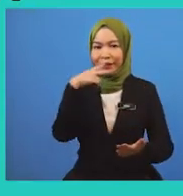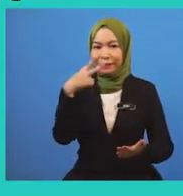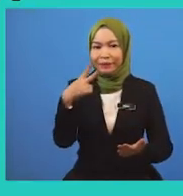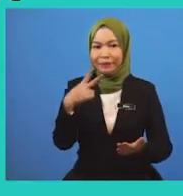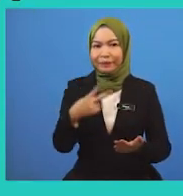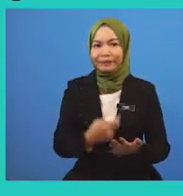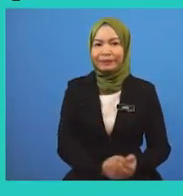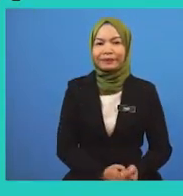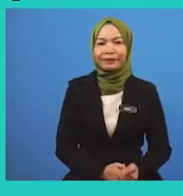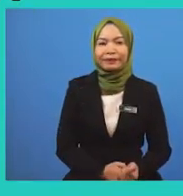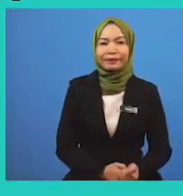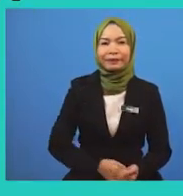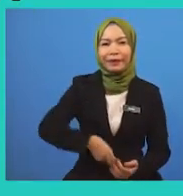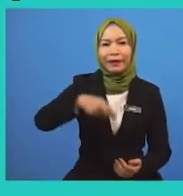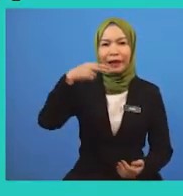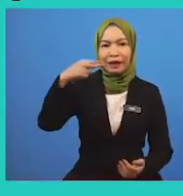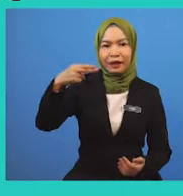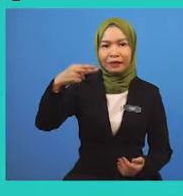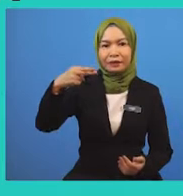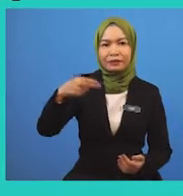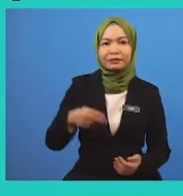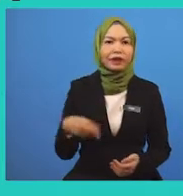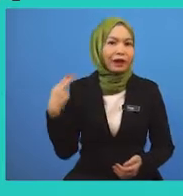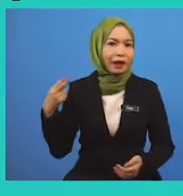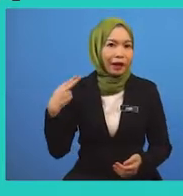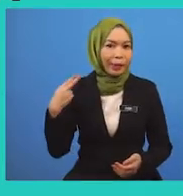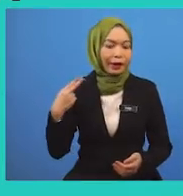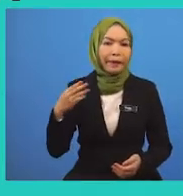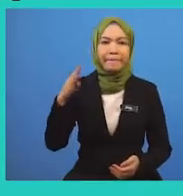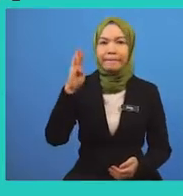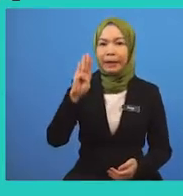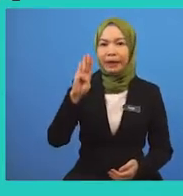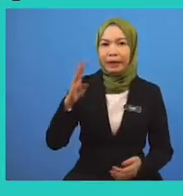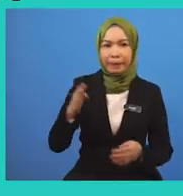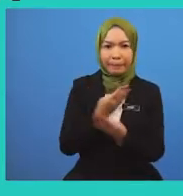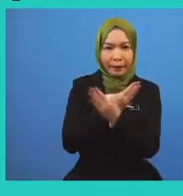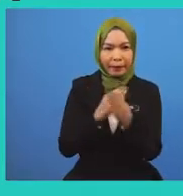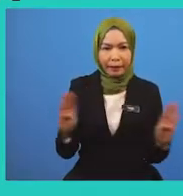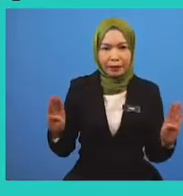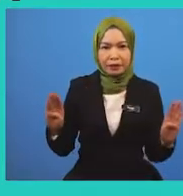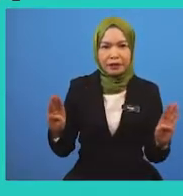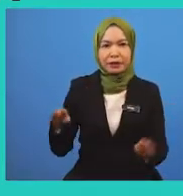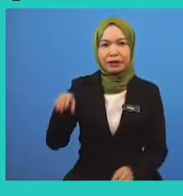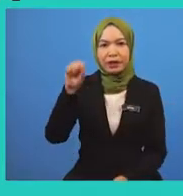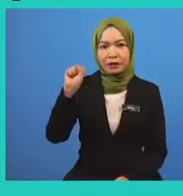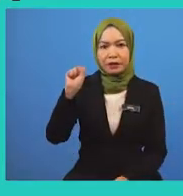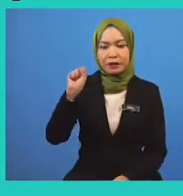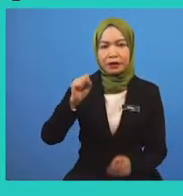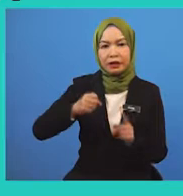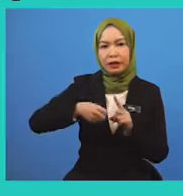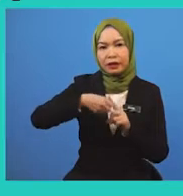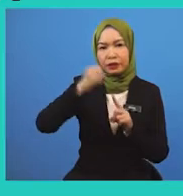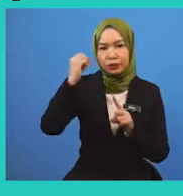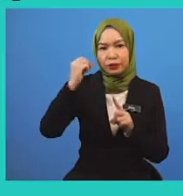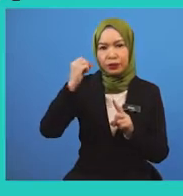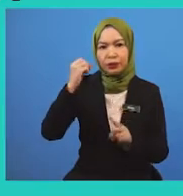HABESUKAT. Di mana H ialah haba, B ialah bebas, SU ialah suhu, KAT